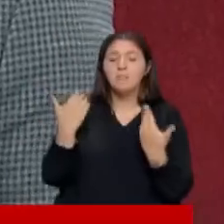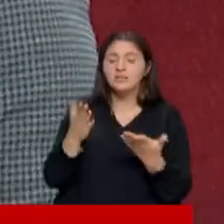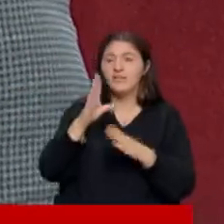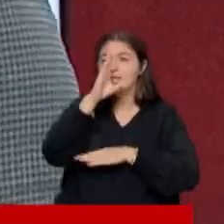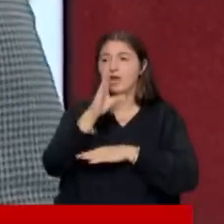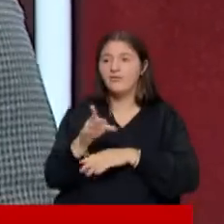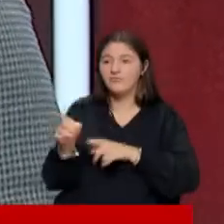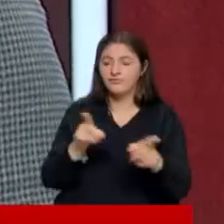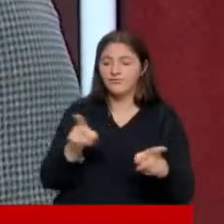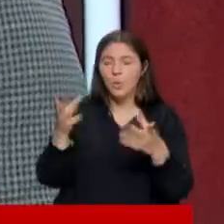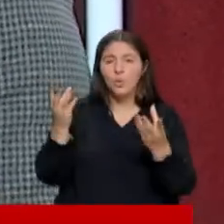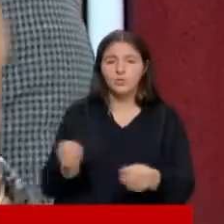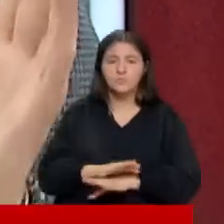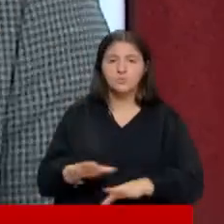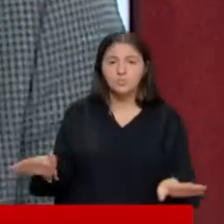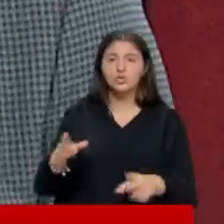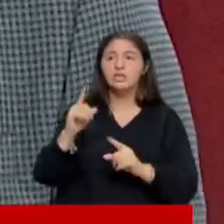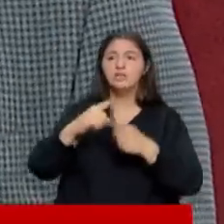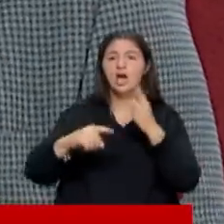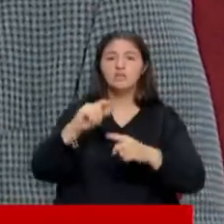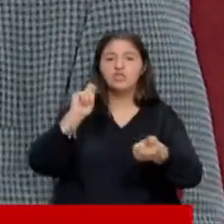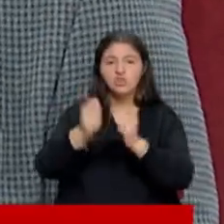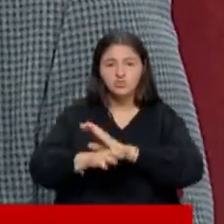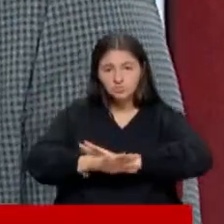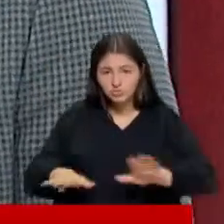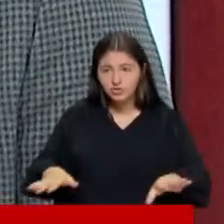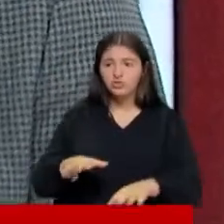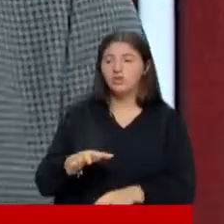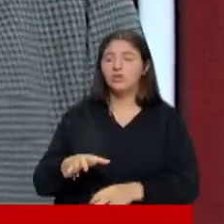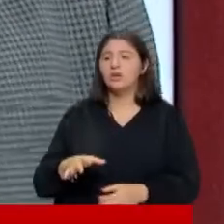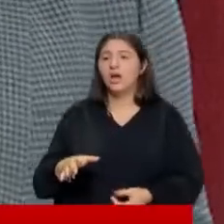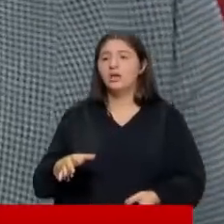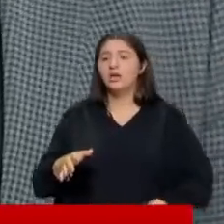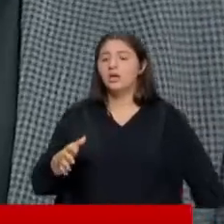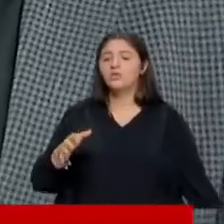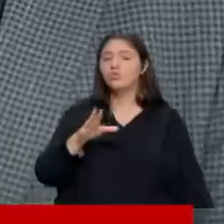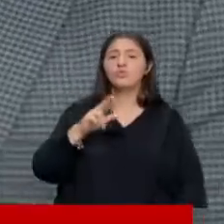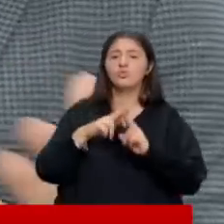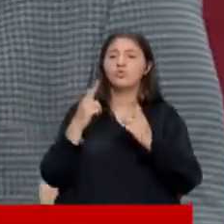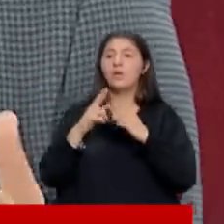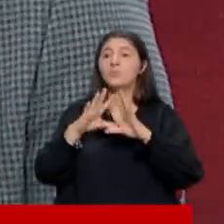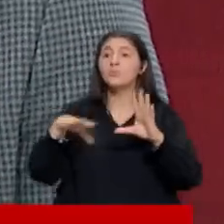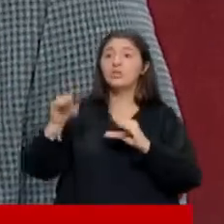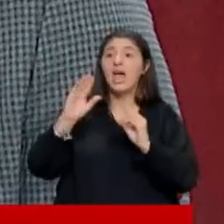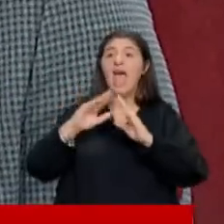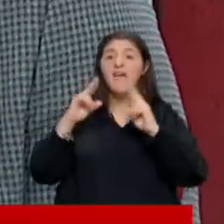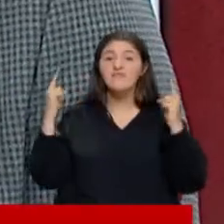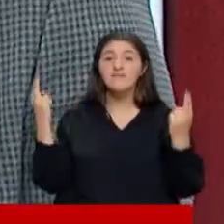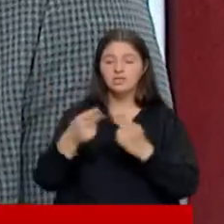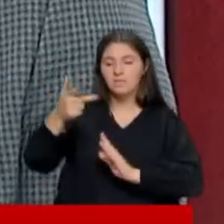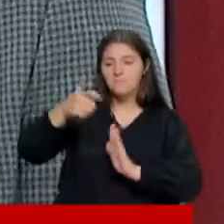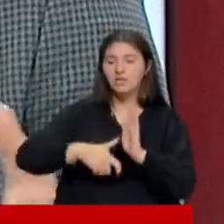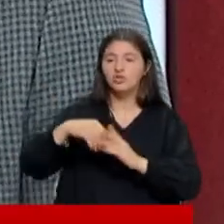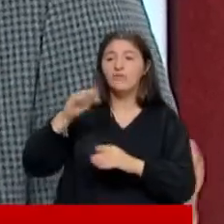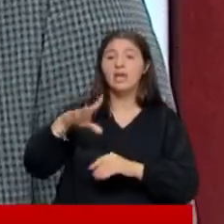taraf haline gelmiştir yargı siyasileşmiştir yargının ya dünyanın bütün Evrensel metinlerinde yazıyor